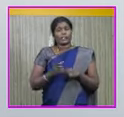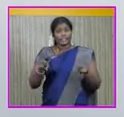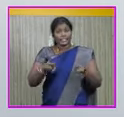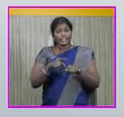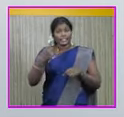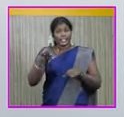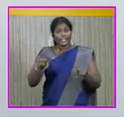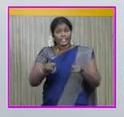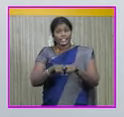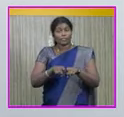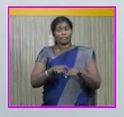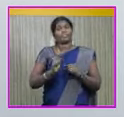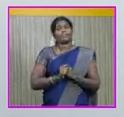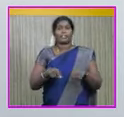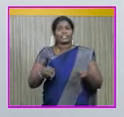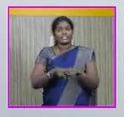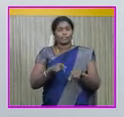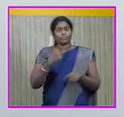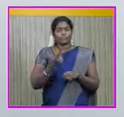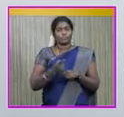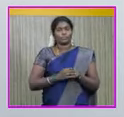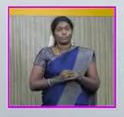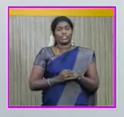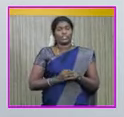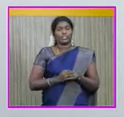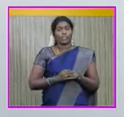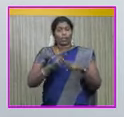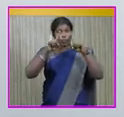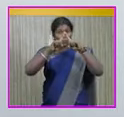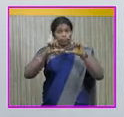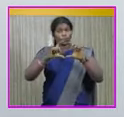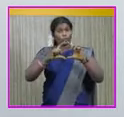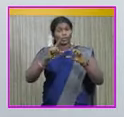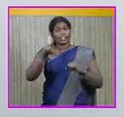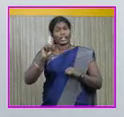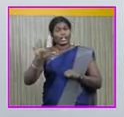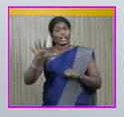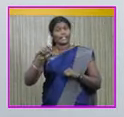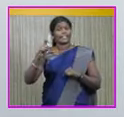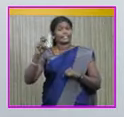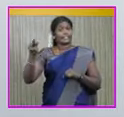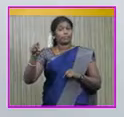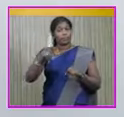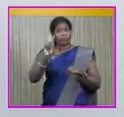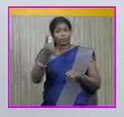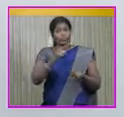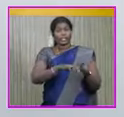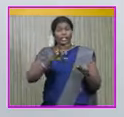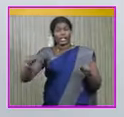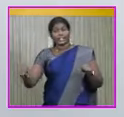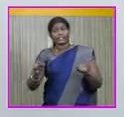சமமாக இருக்கிறது தான் வந்து நம்ம சமம் அப்படின்னு சொல்ல முடியும். அதாவது ஒரு முக்கோணத்தில் 5 சென்டிமீட்டர் உடைய ஒரு பக்கம், அடுத்த முக்கோணத்தில்